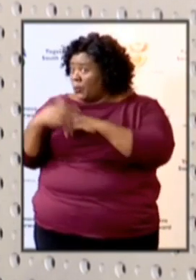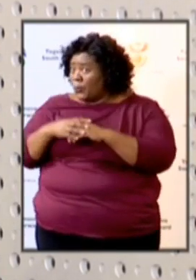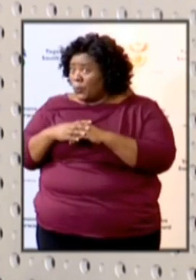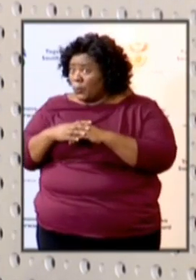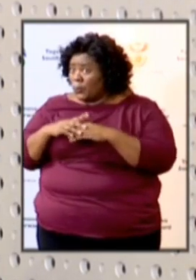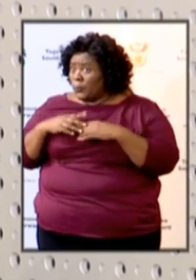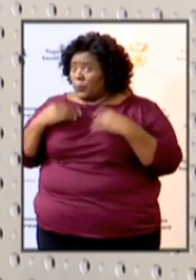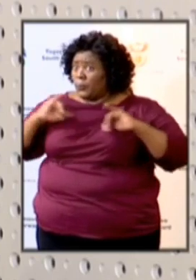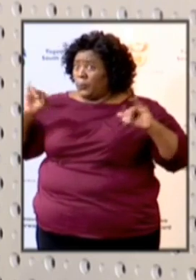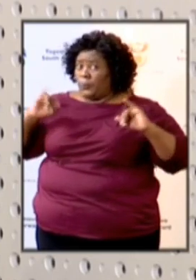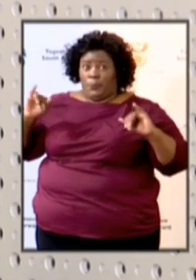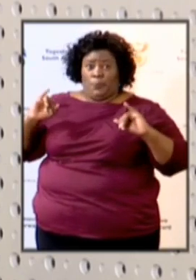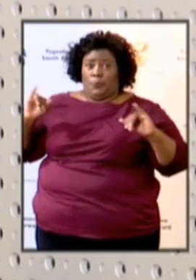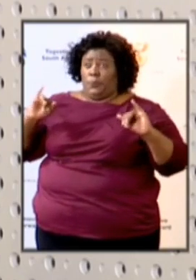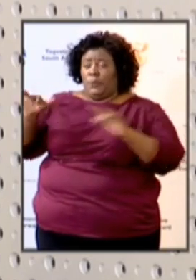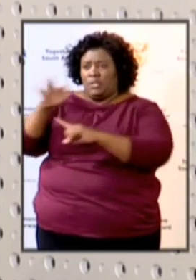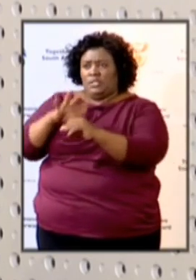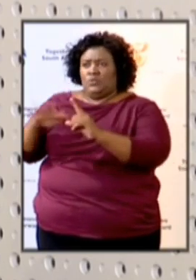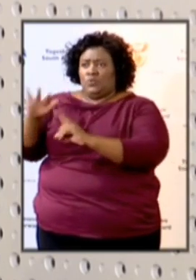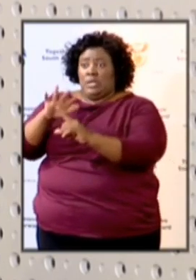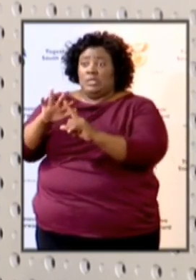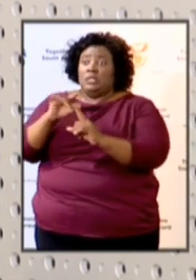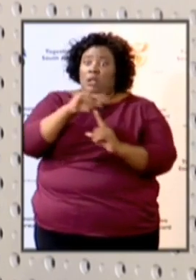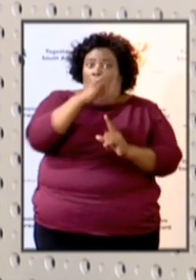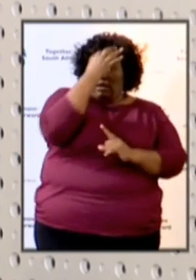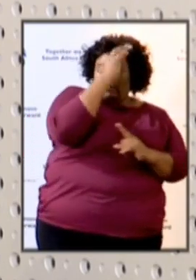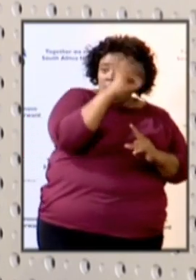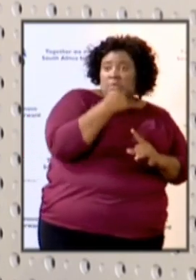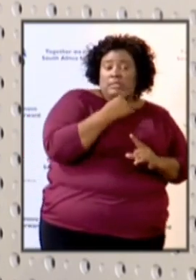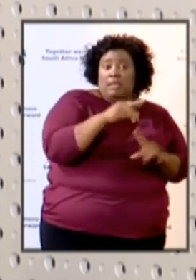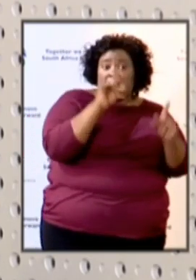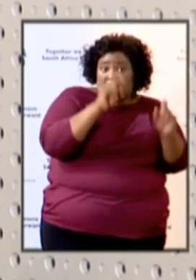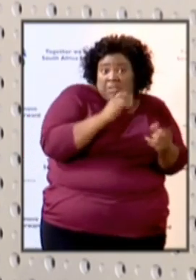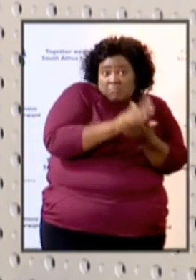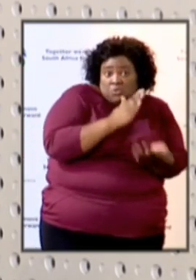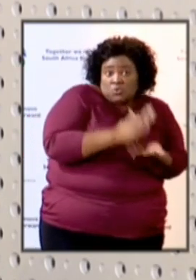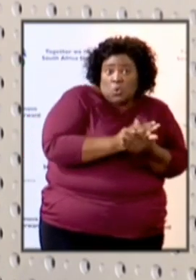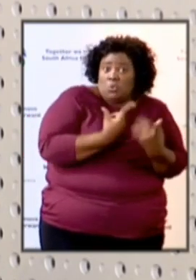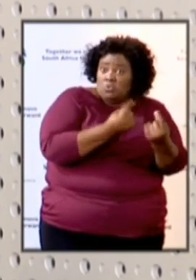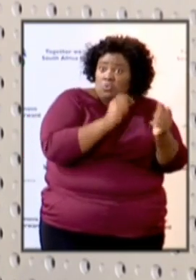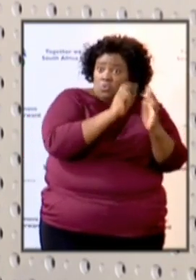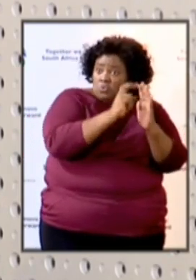konke singakwenza ukuze singafiki kulesa simo. Yebo,